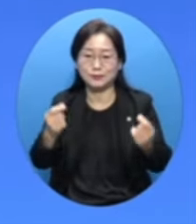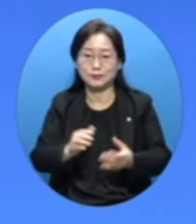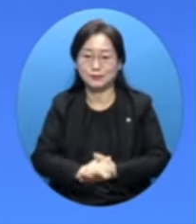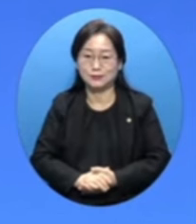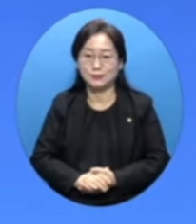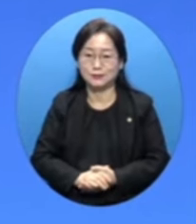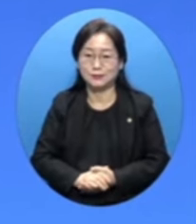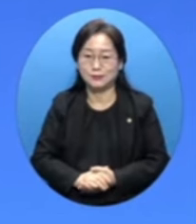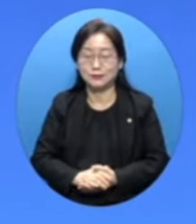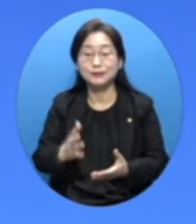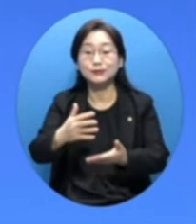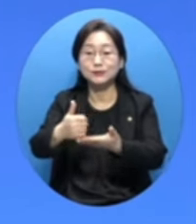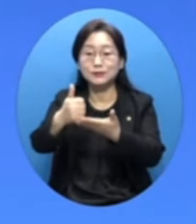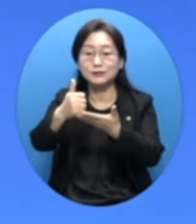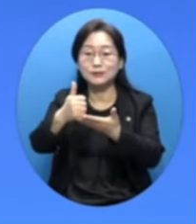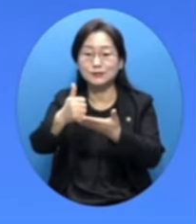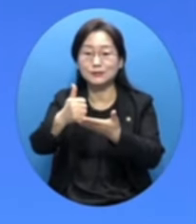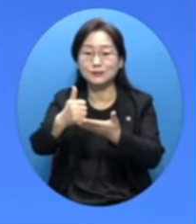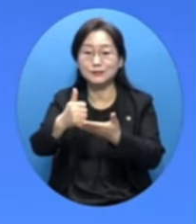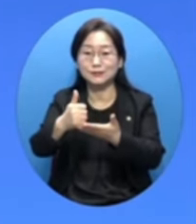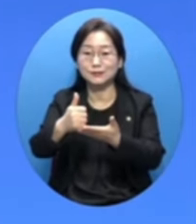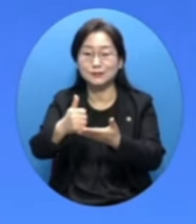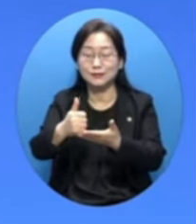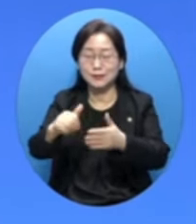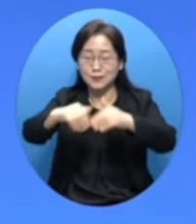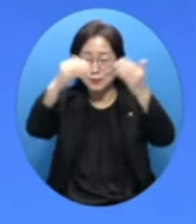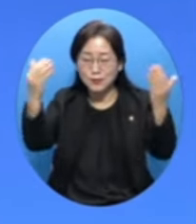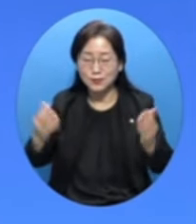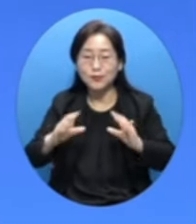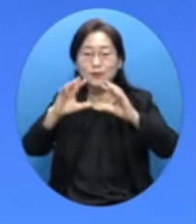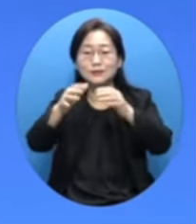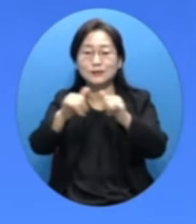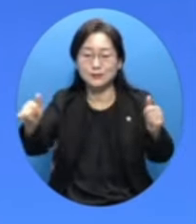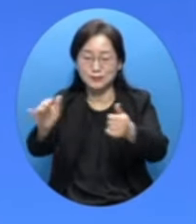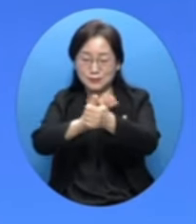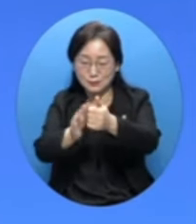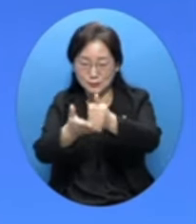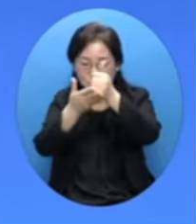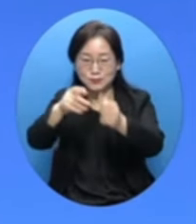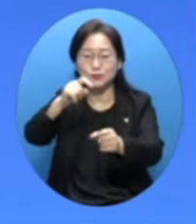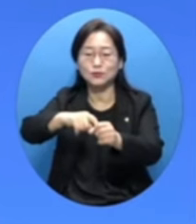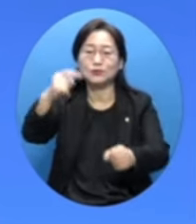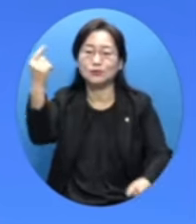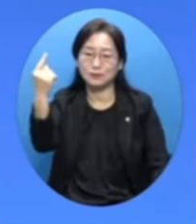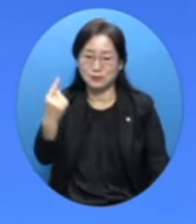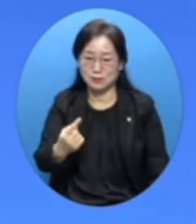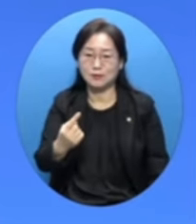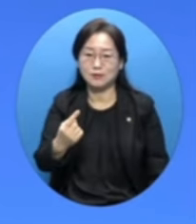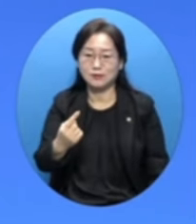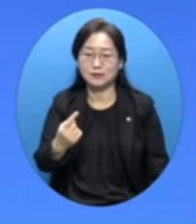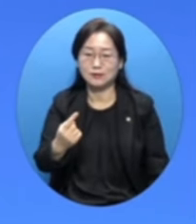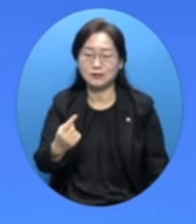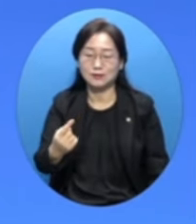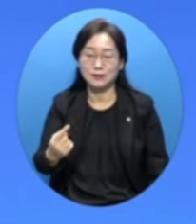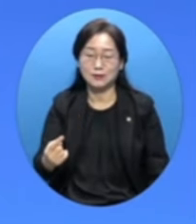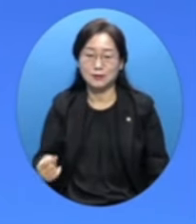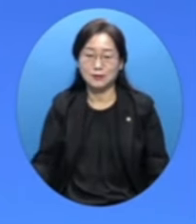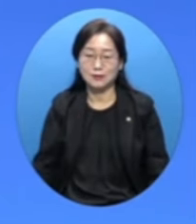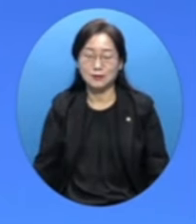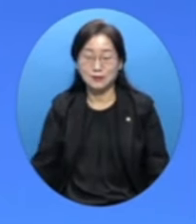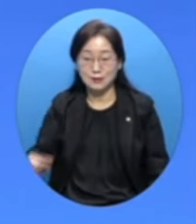그렇게 주님은 오일를 섬기기 위해서이 땅에 오신 것입니다